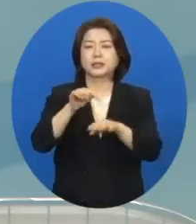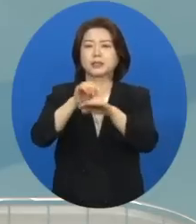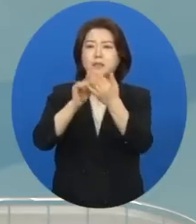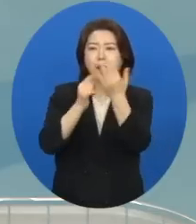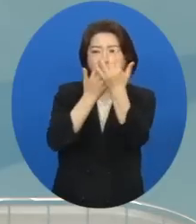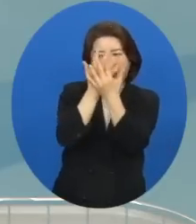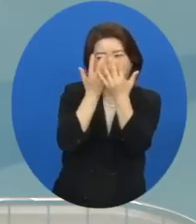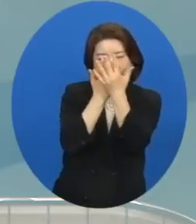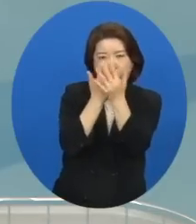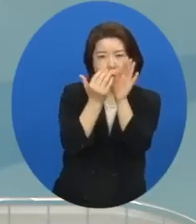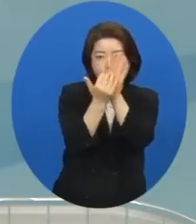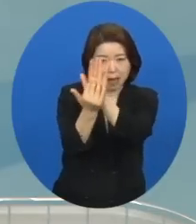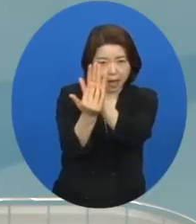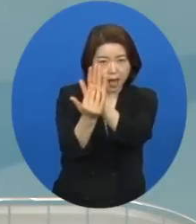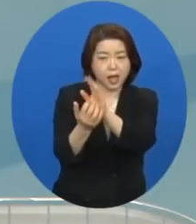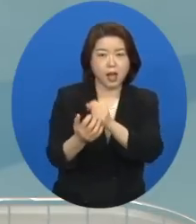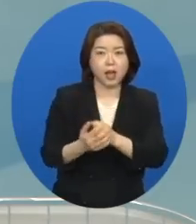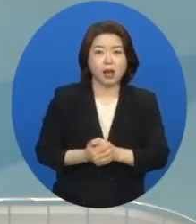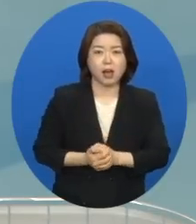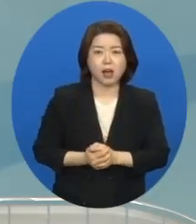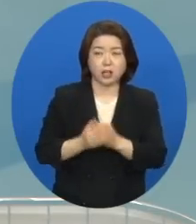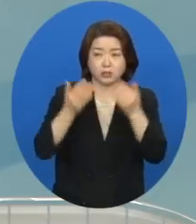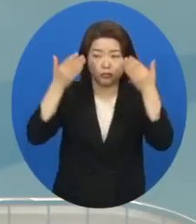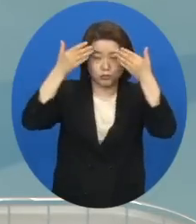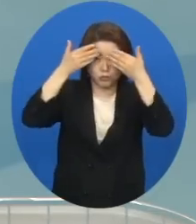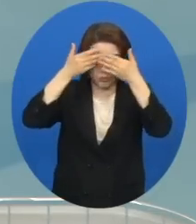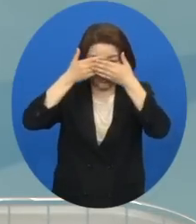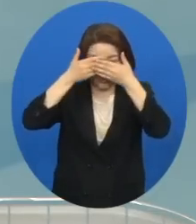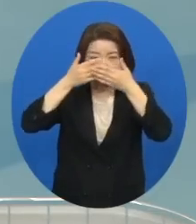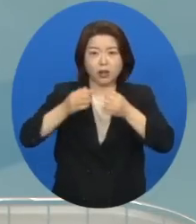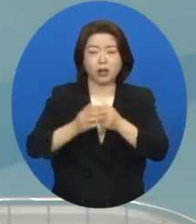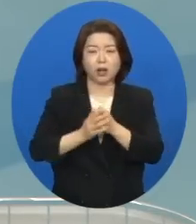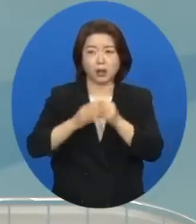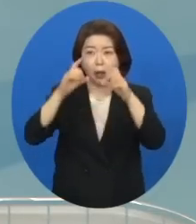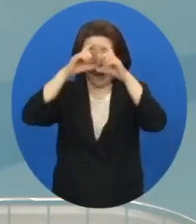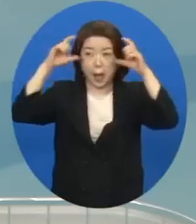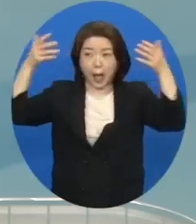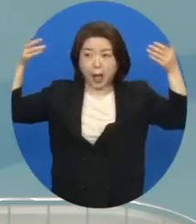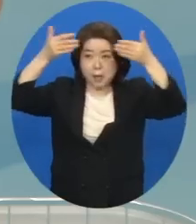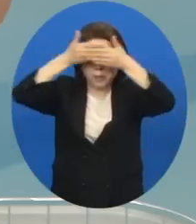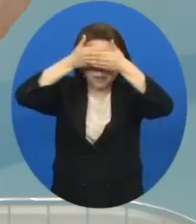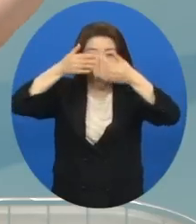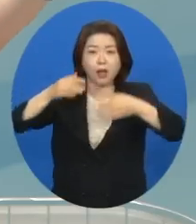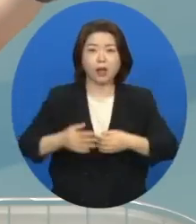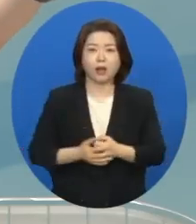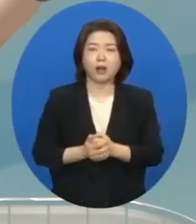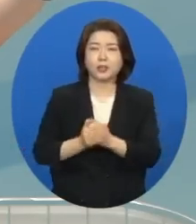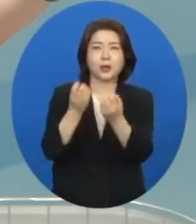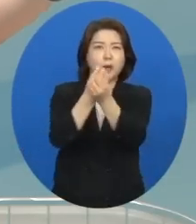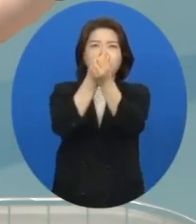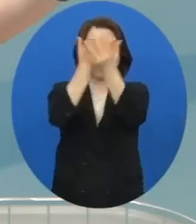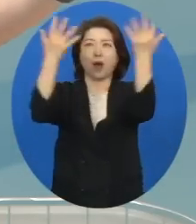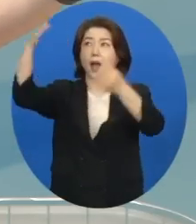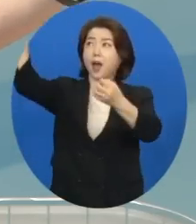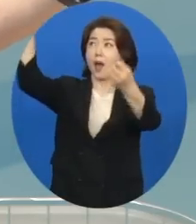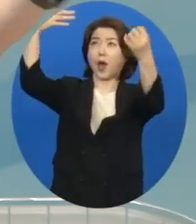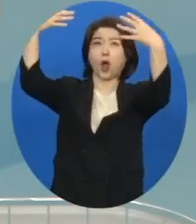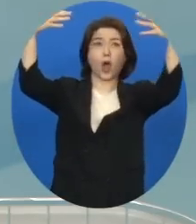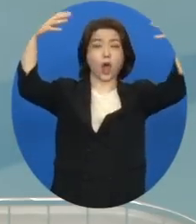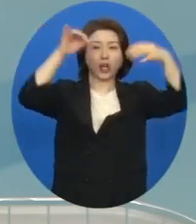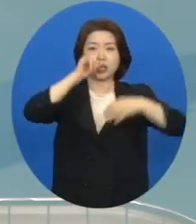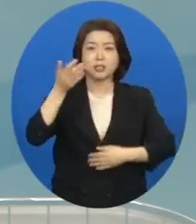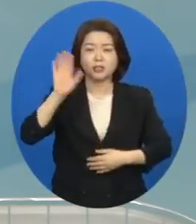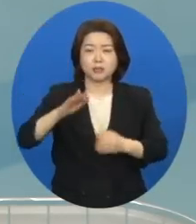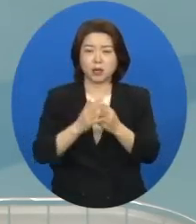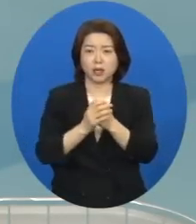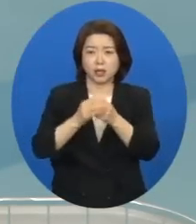하여 다시 말하면 눈에 안대를 씌웠다는 거예요. 그러니까 환한 빛이 조명이 있어도